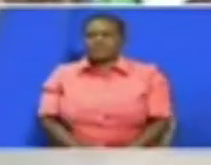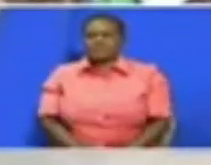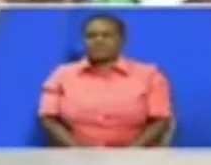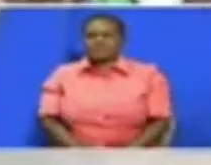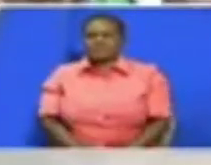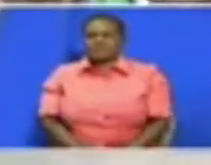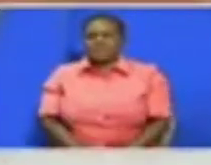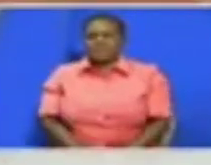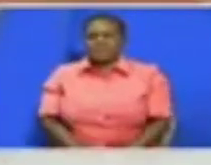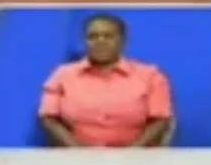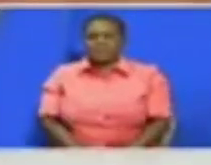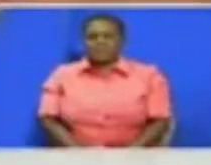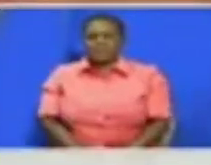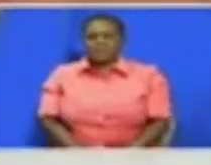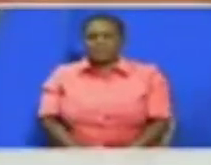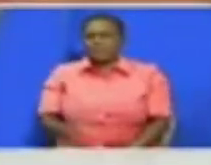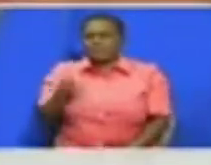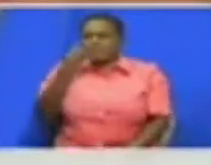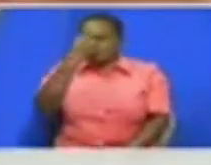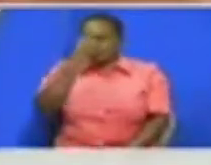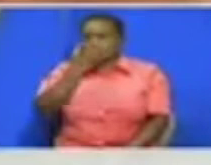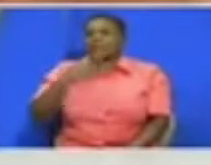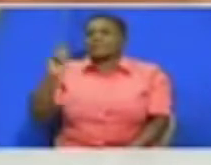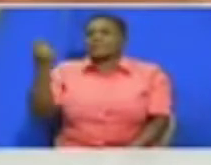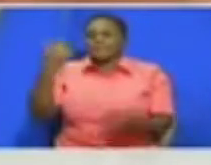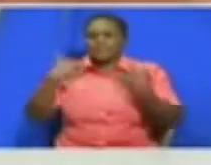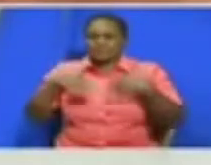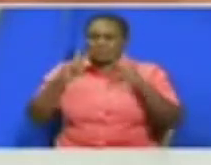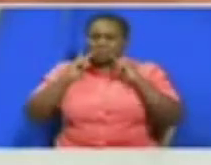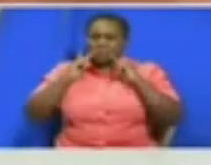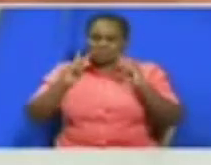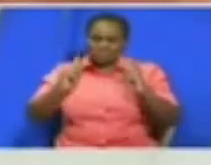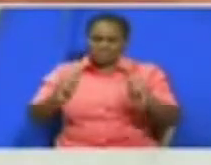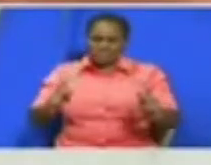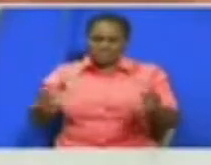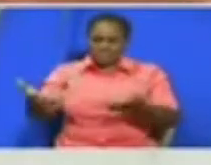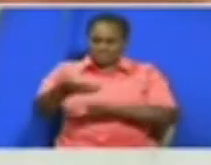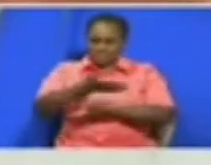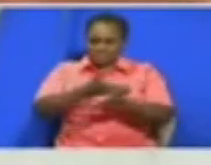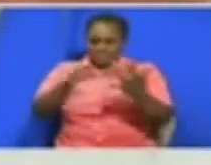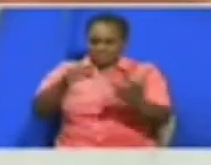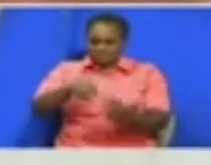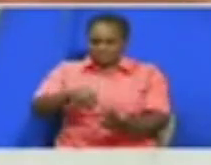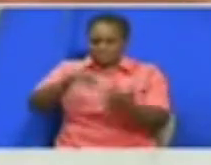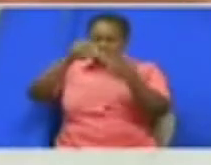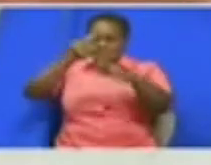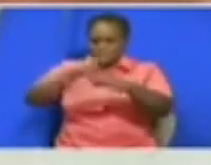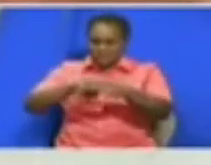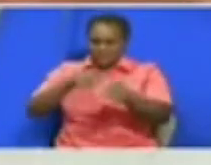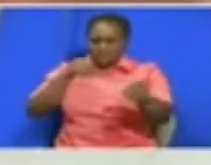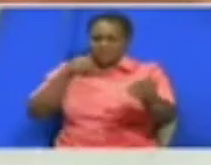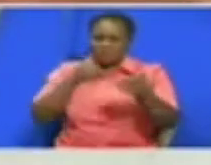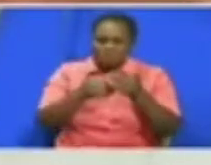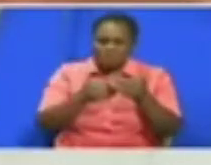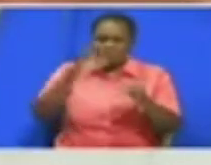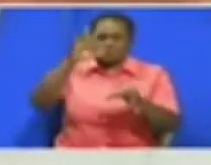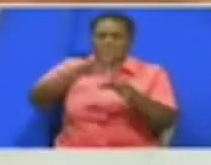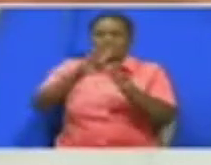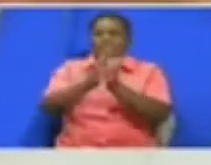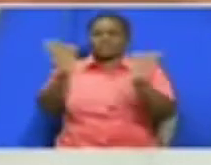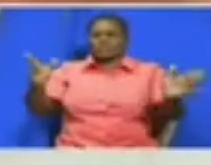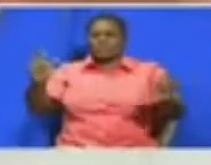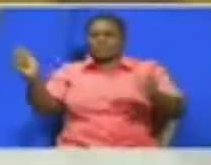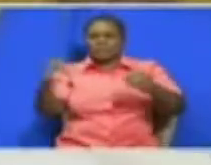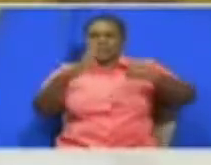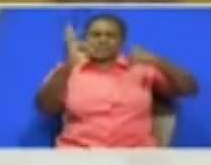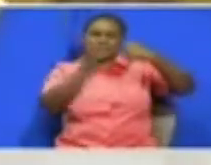Ruto aliwataka Wakenya kukaa kwa amani na uwiano, hasa Kenya inapojiandaa kufanya uchaguzi mkuu mwezi Agosti mwaka huu.